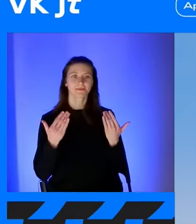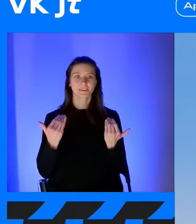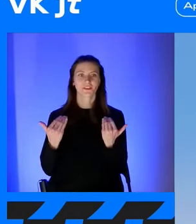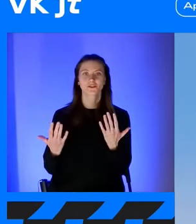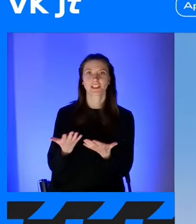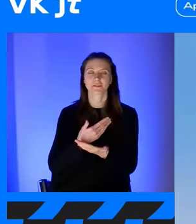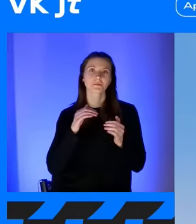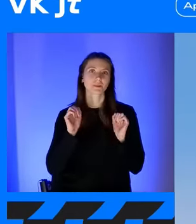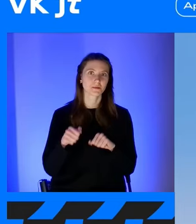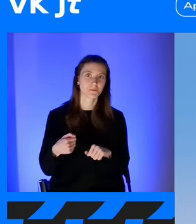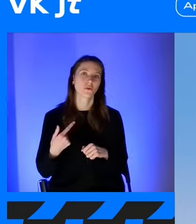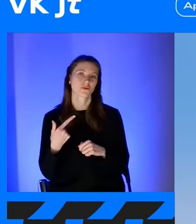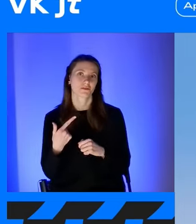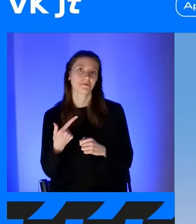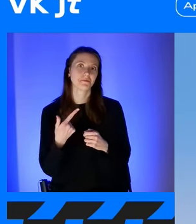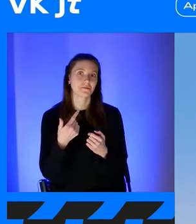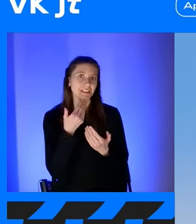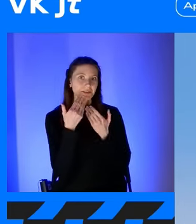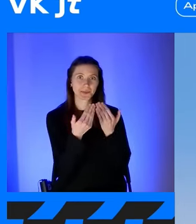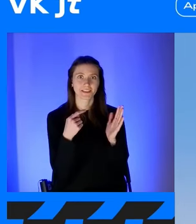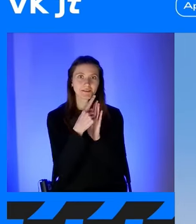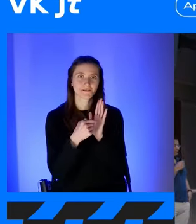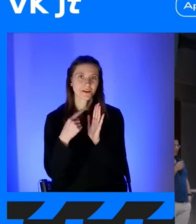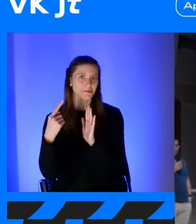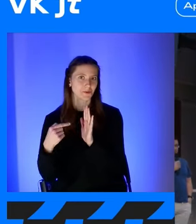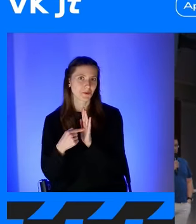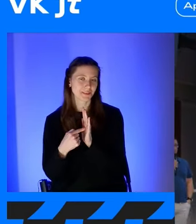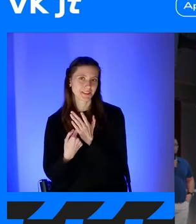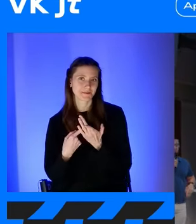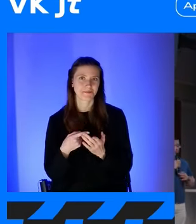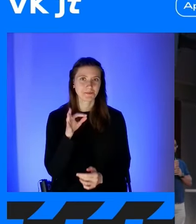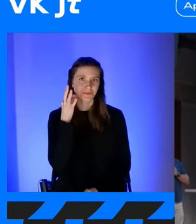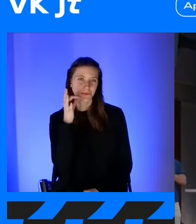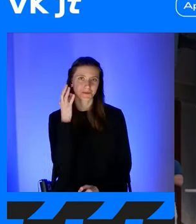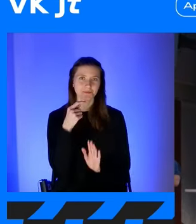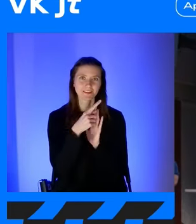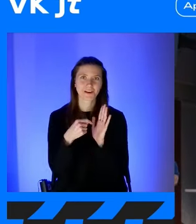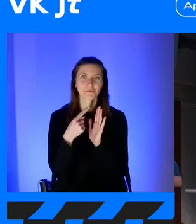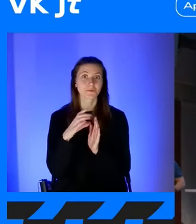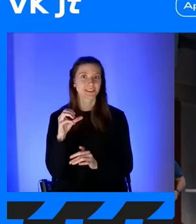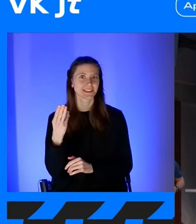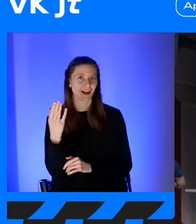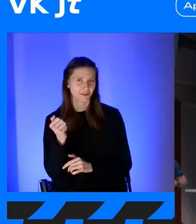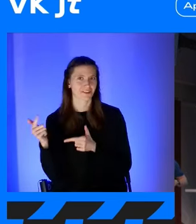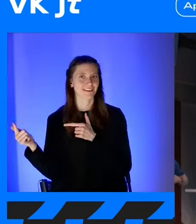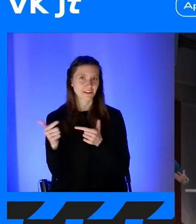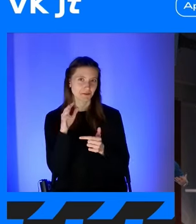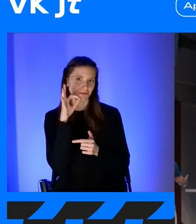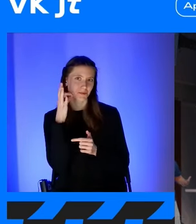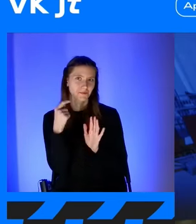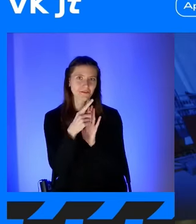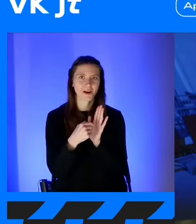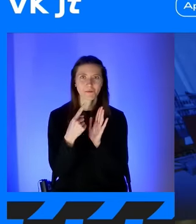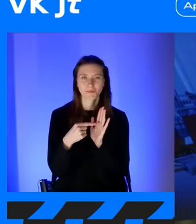а или не готов сейчас Саша скажет что я готов к каверны вопросам дадада вот Саша готов к каверны вопросам Саше